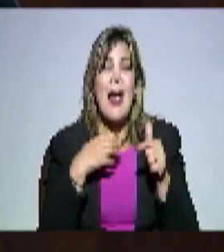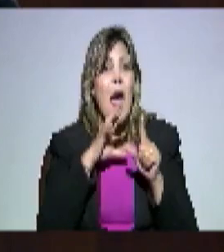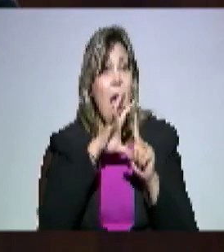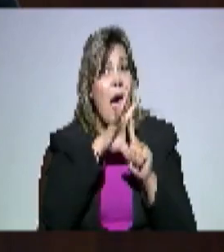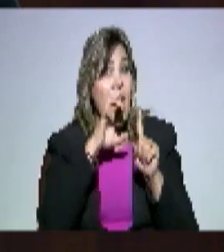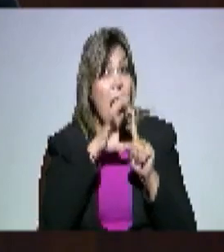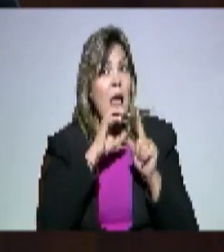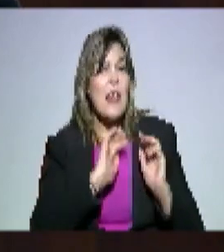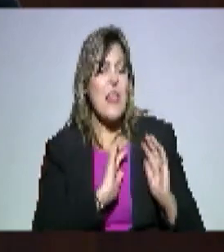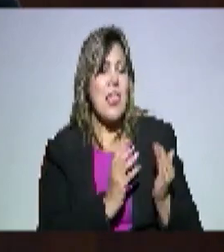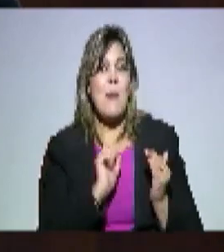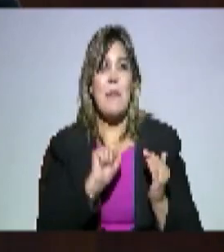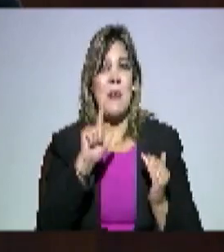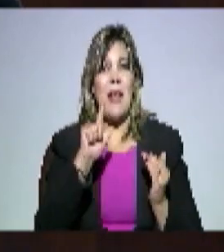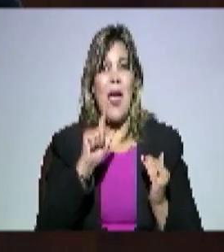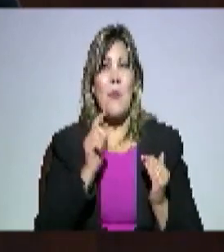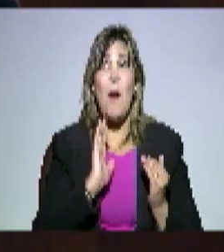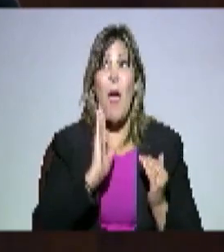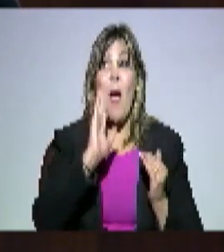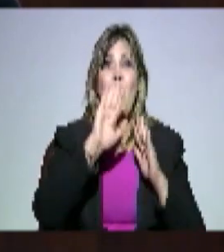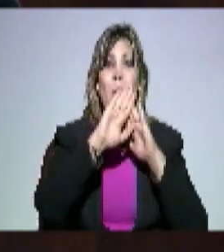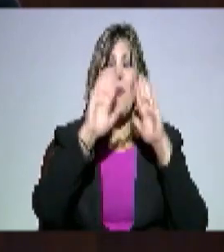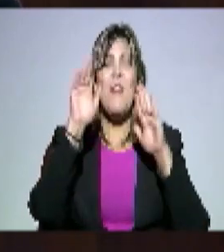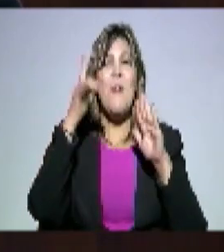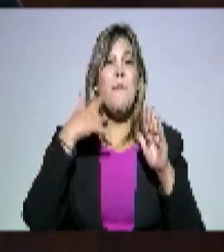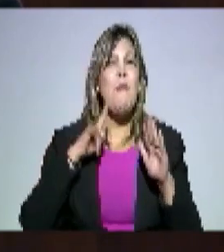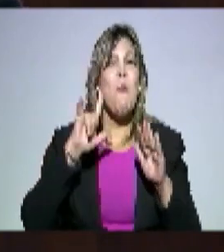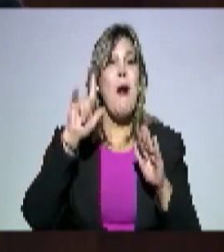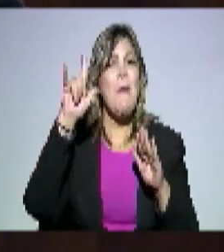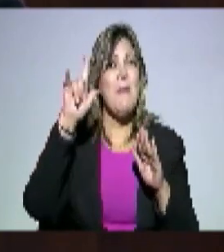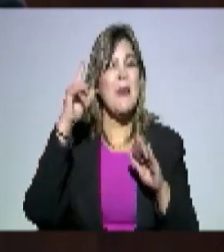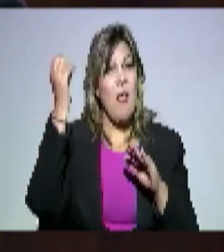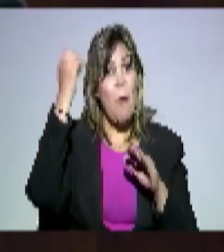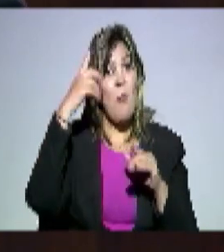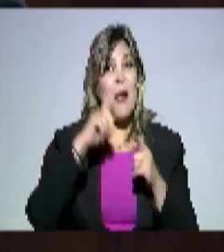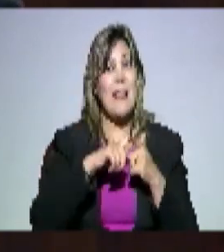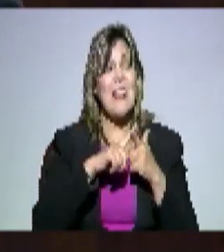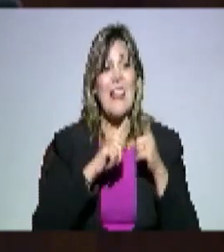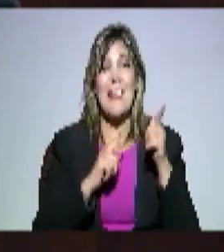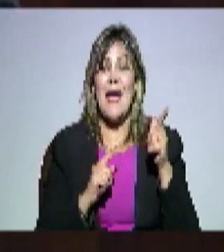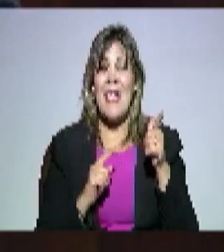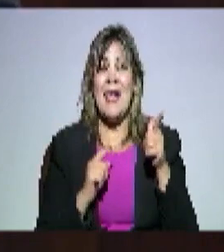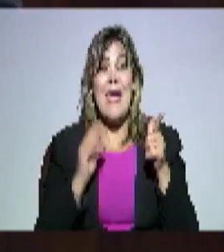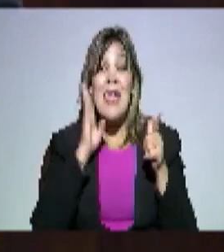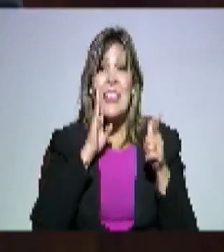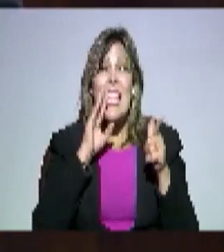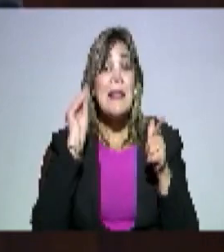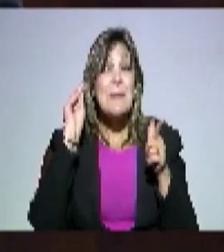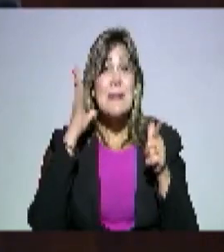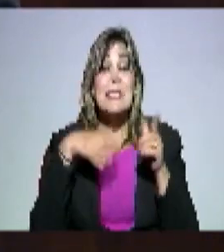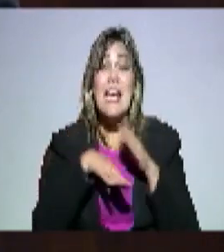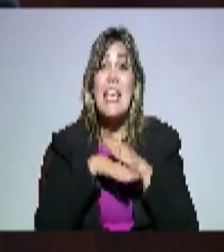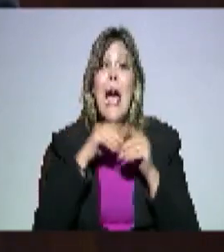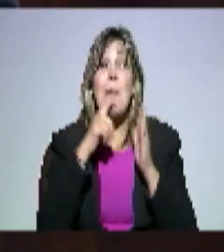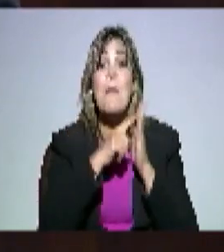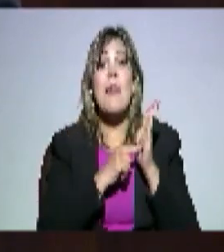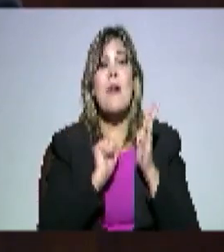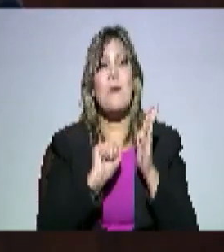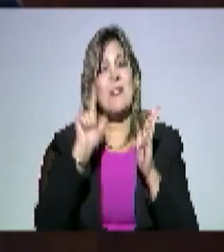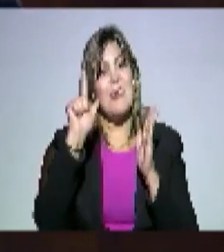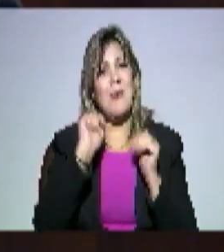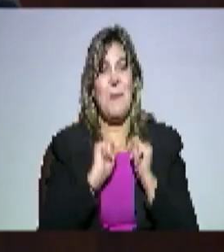بايمانهم صلني لربنا ومحبه ربنا البركه الثانيه هتعلمني ازاي انفذ وصيه